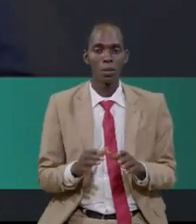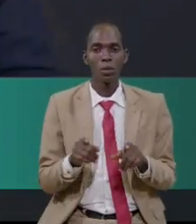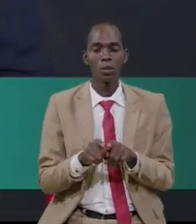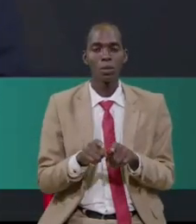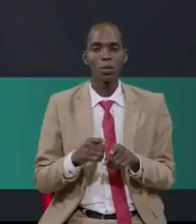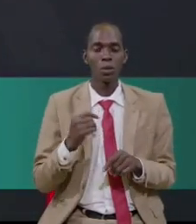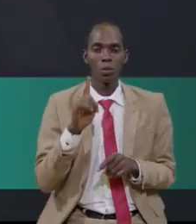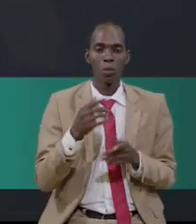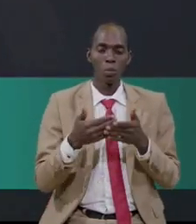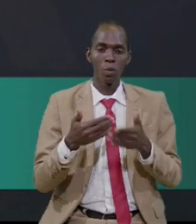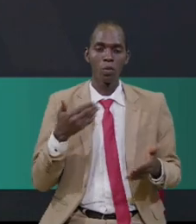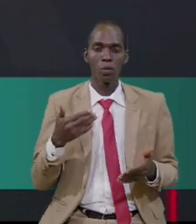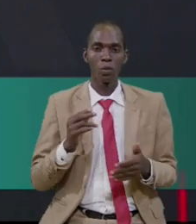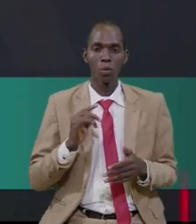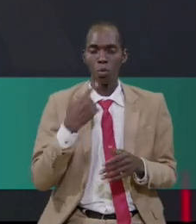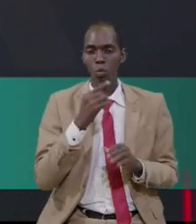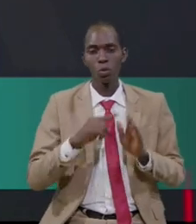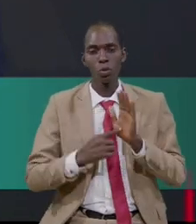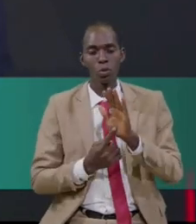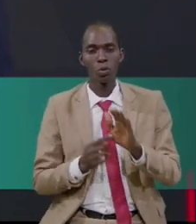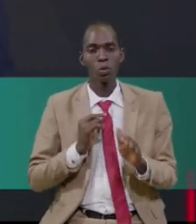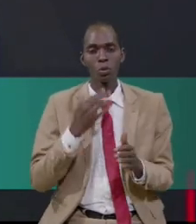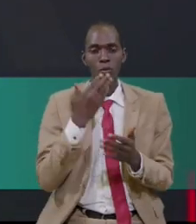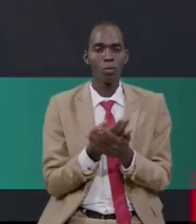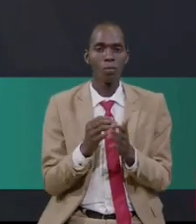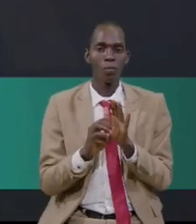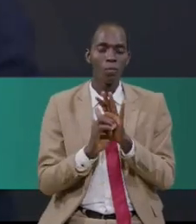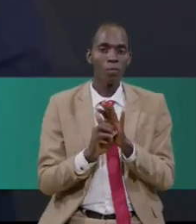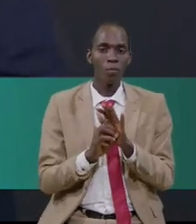précurseur, notre exemple et notre modèle.